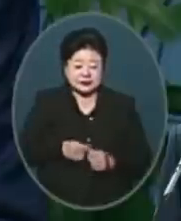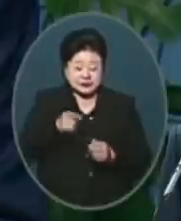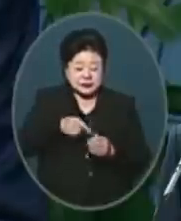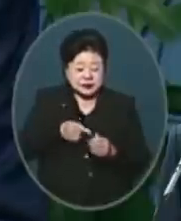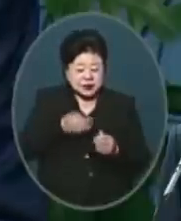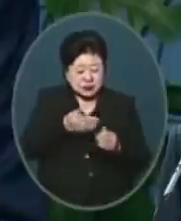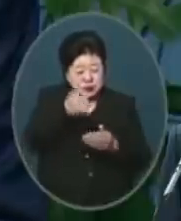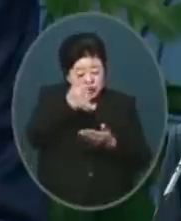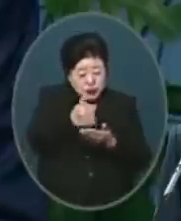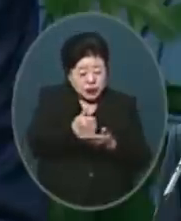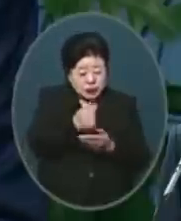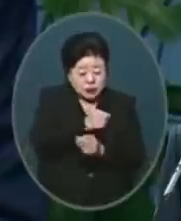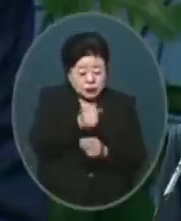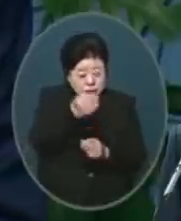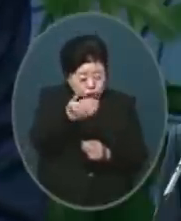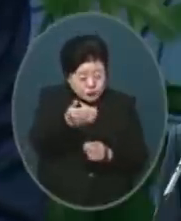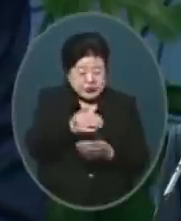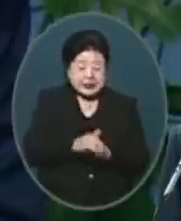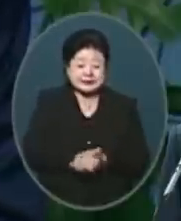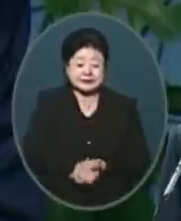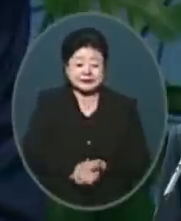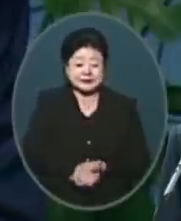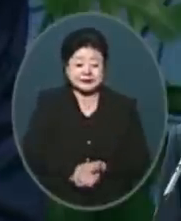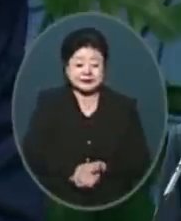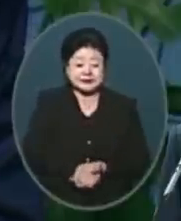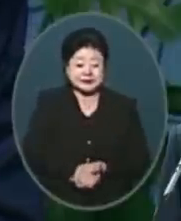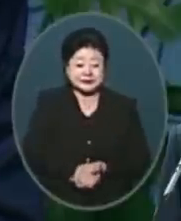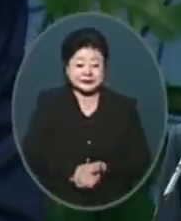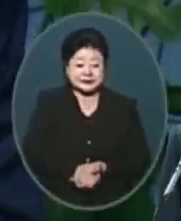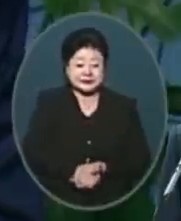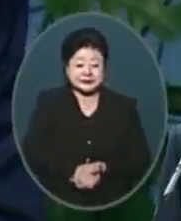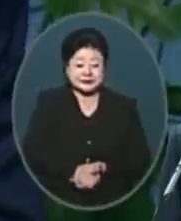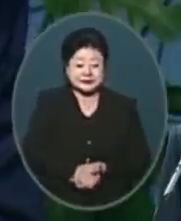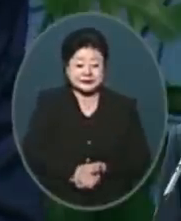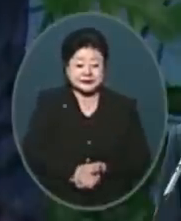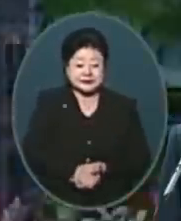대가로서 죄를 다 청산할 수 있다는 것입니다.